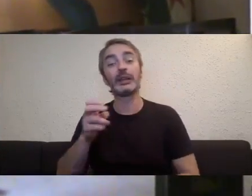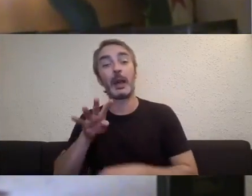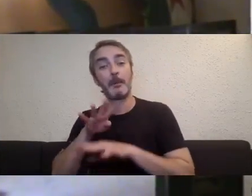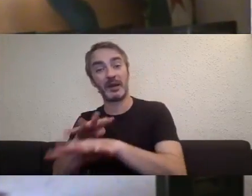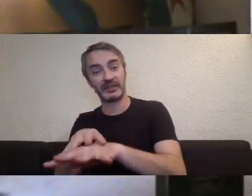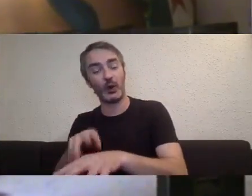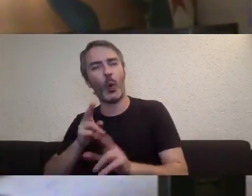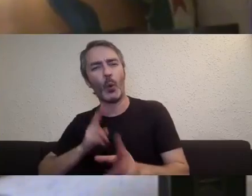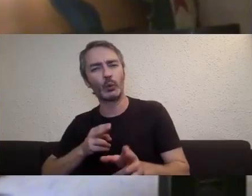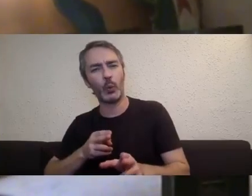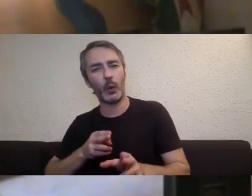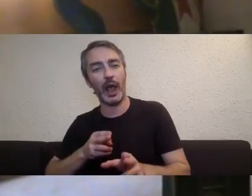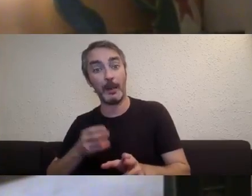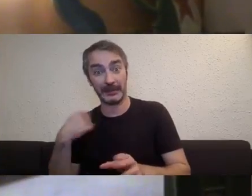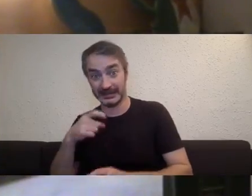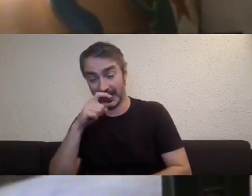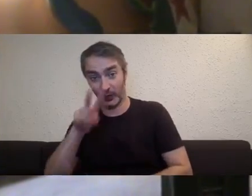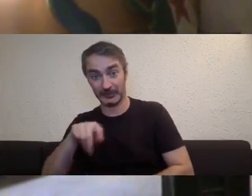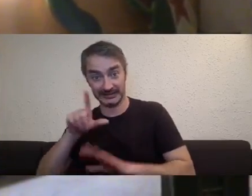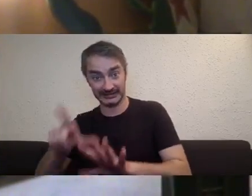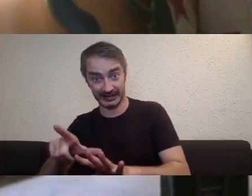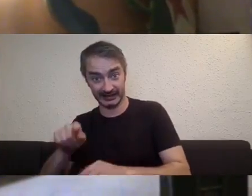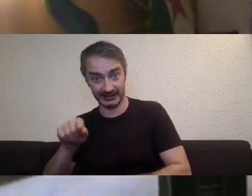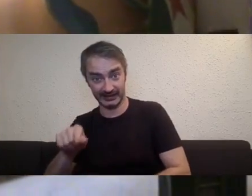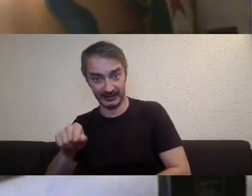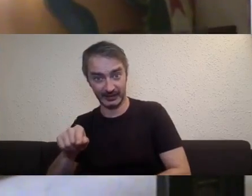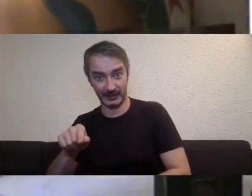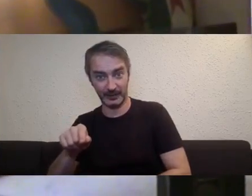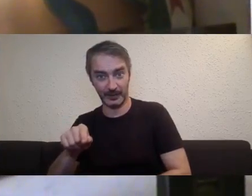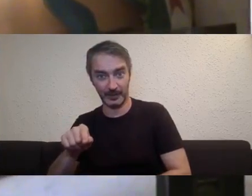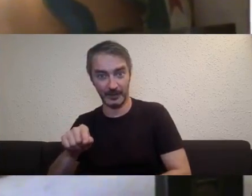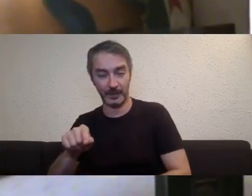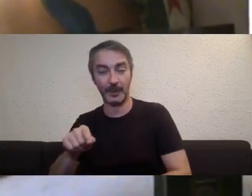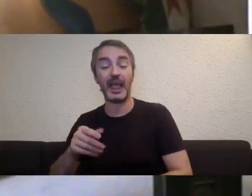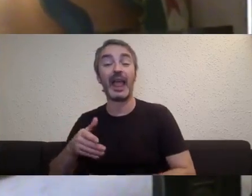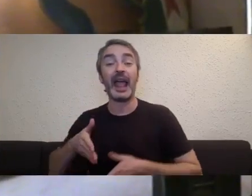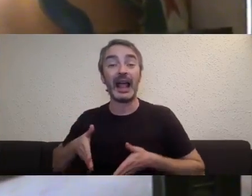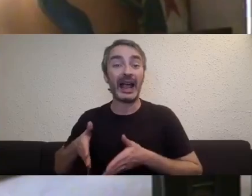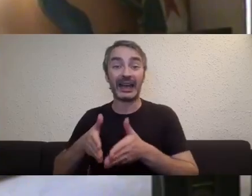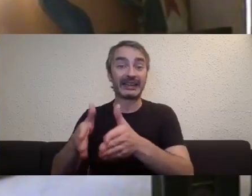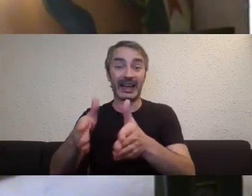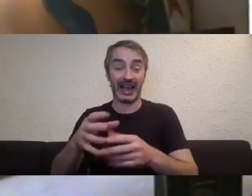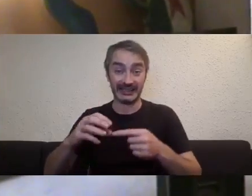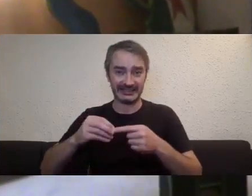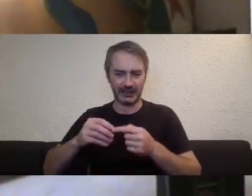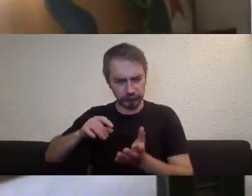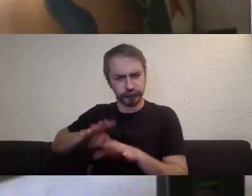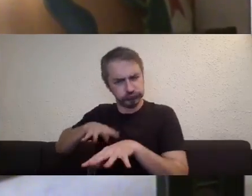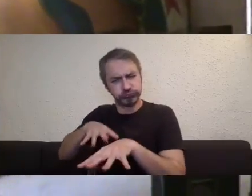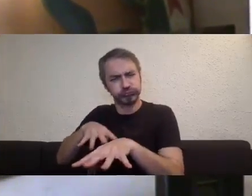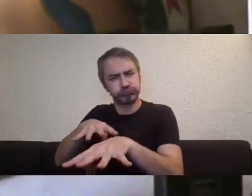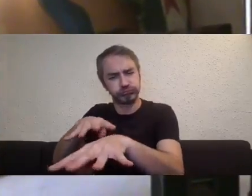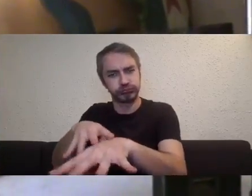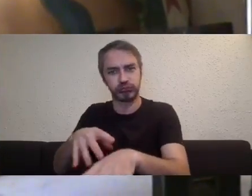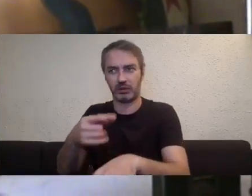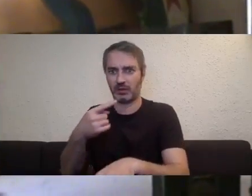l'any 2007 i l'altra a l'octubre del mateix any, que recorren tota la carretera de